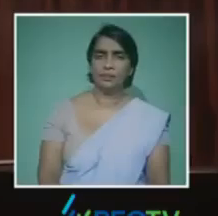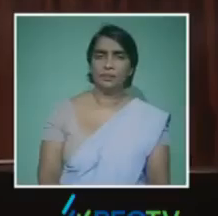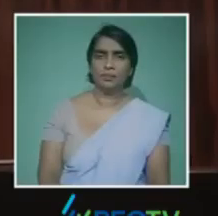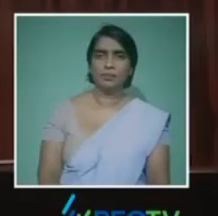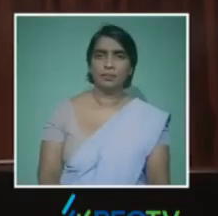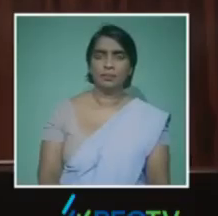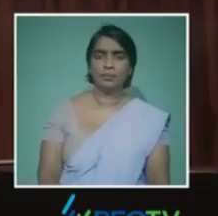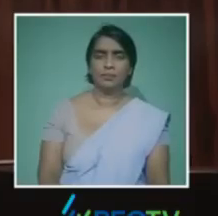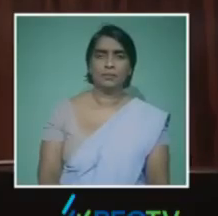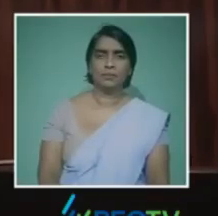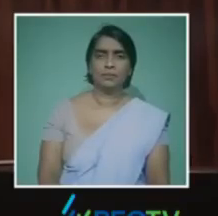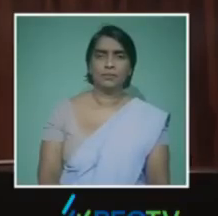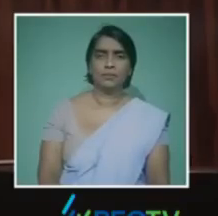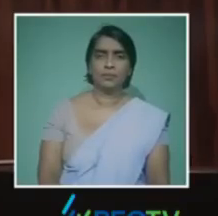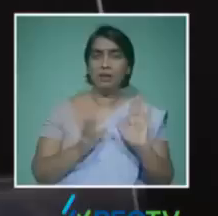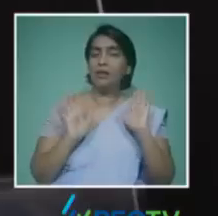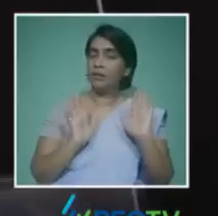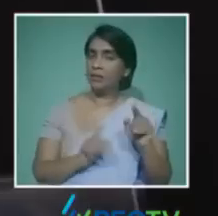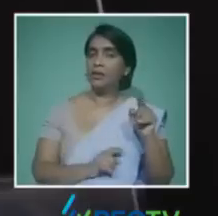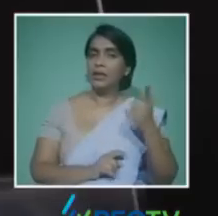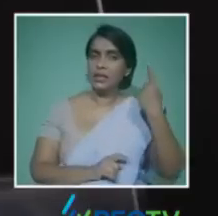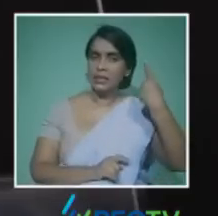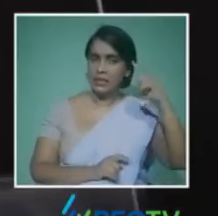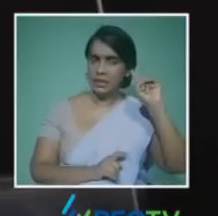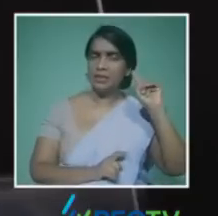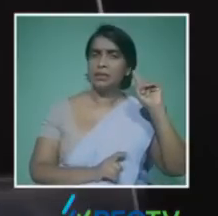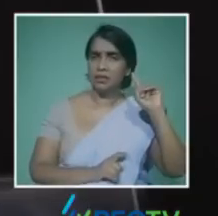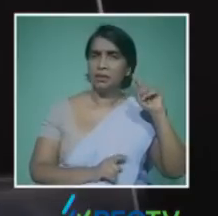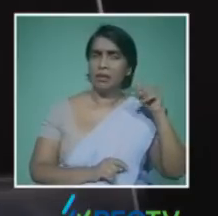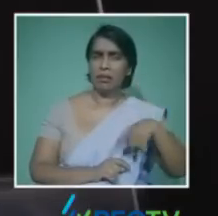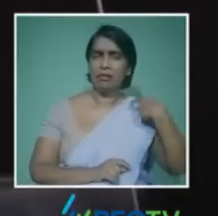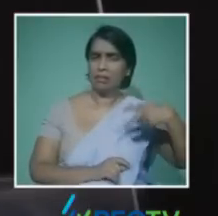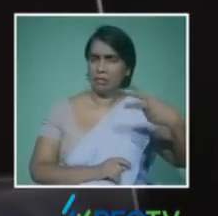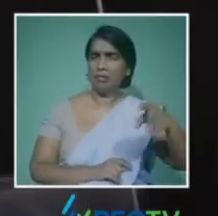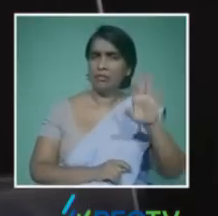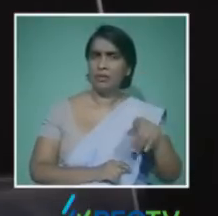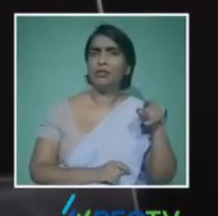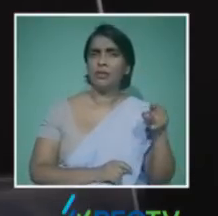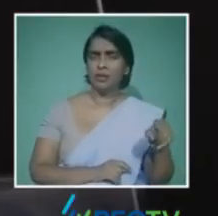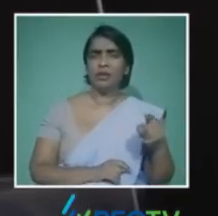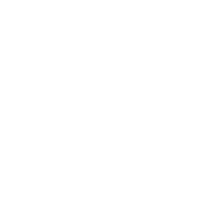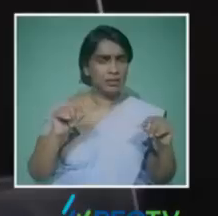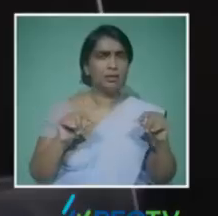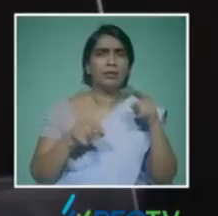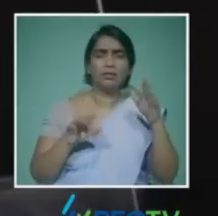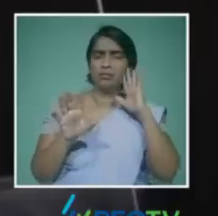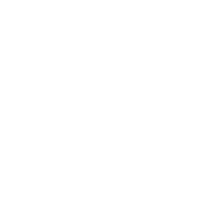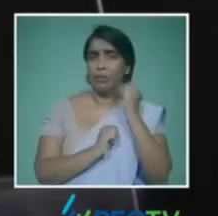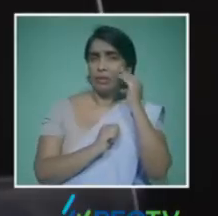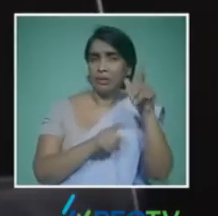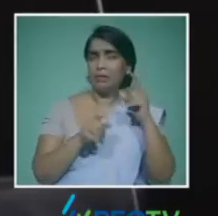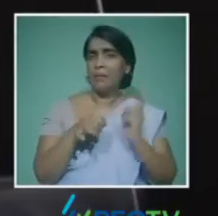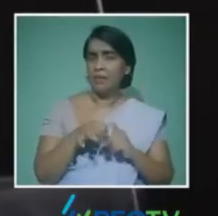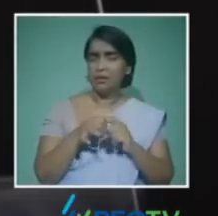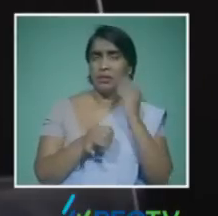මේ සිටිය සම්බන්ධයෙන් අද පාර්ලිමේන්තුවේදීද සංවාදයට ලක් වුණා. දවස් ගානක ඉඳලා සිරස මාධ්‍ය හරහා ඉදිරිපත් කරා අර